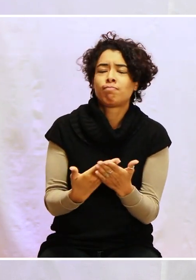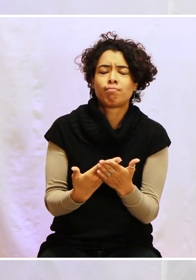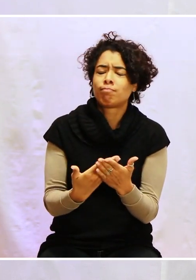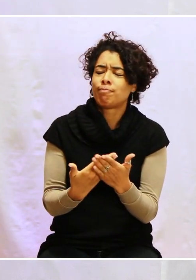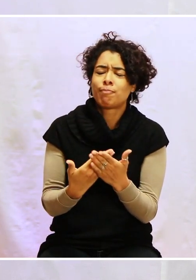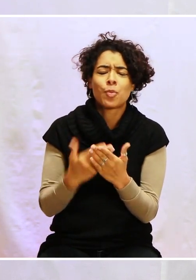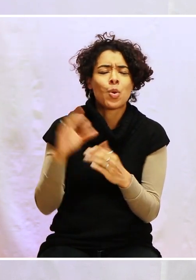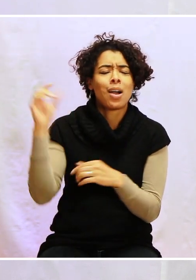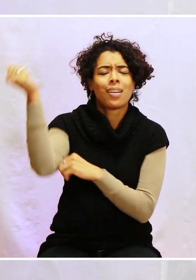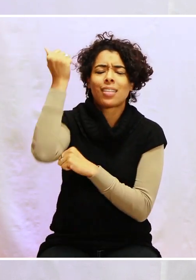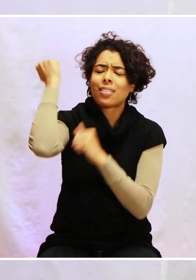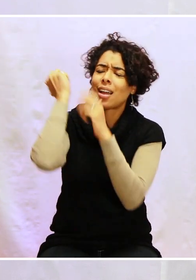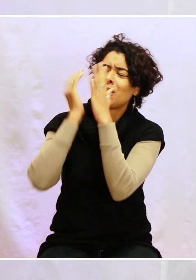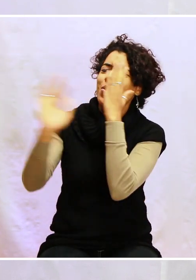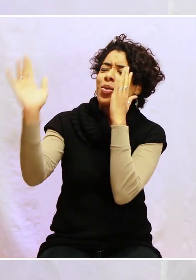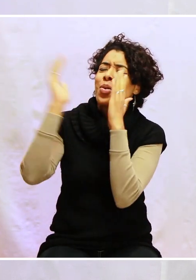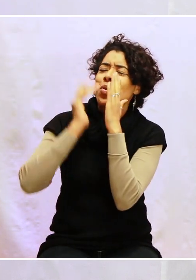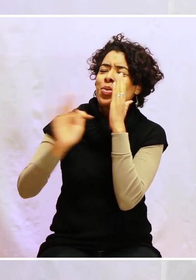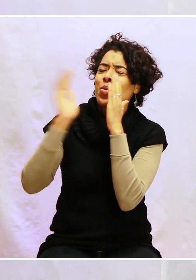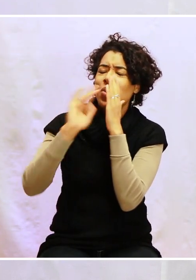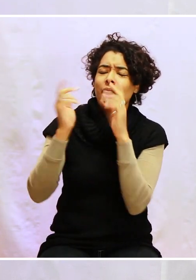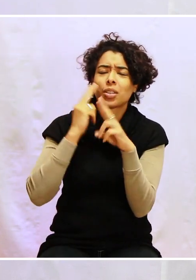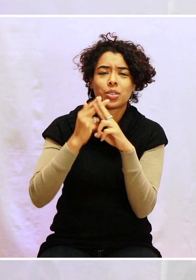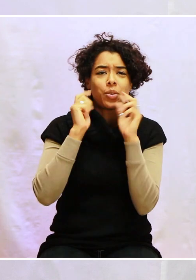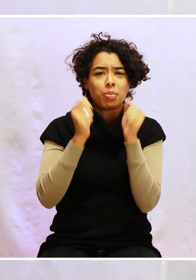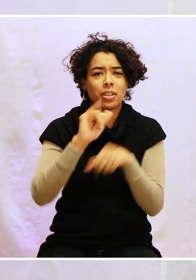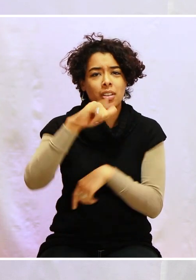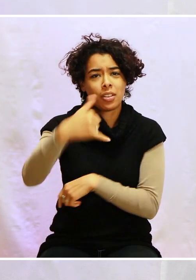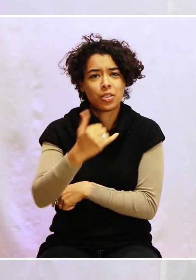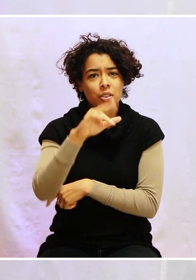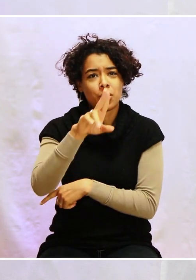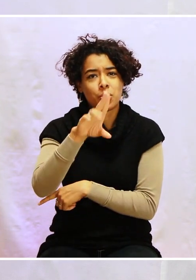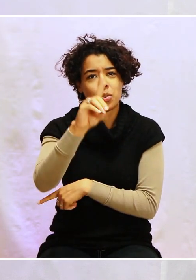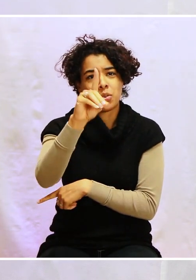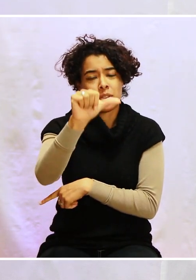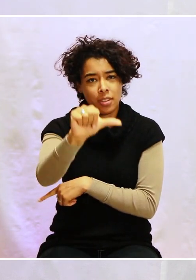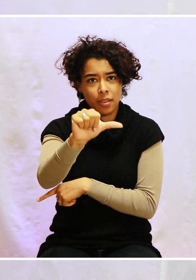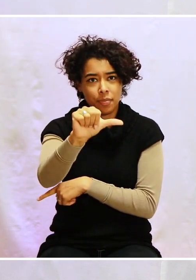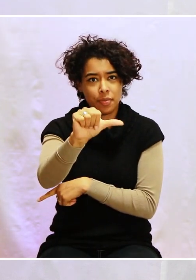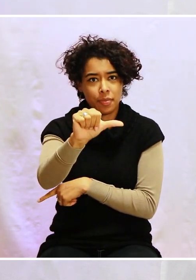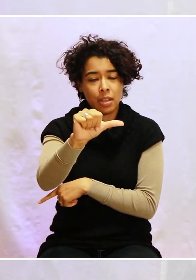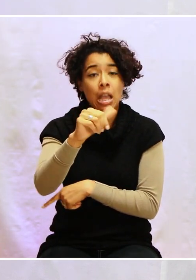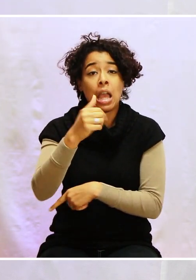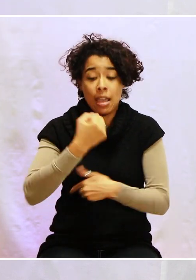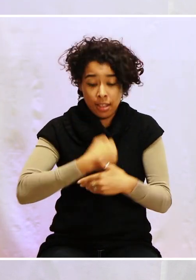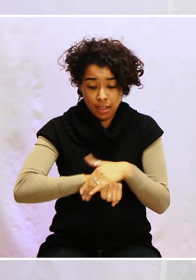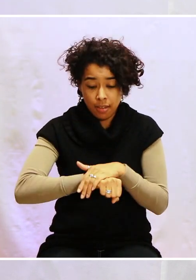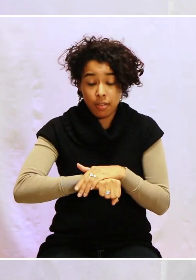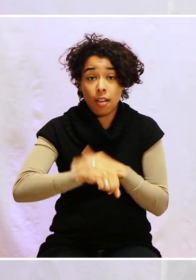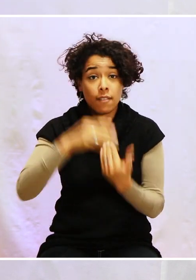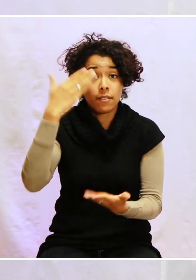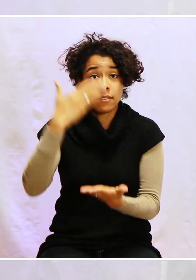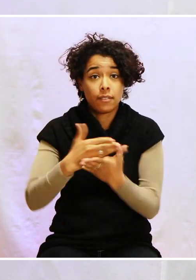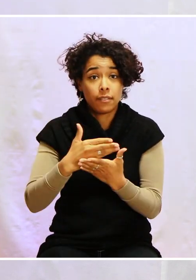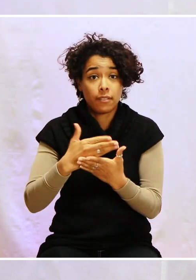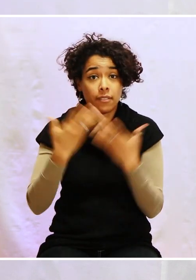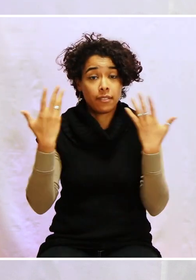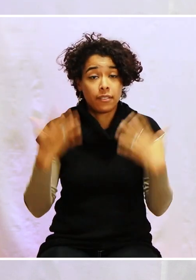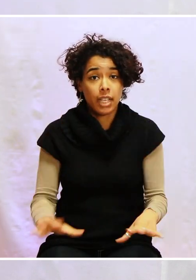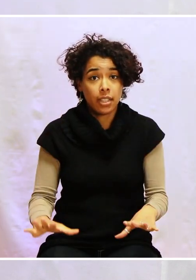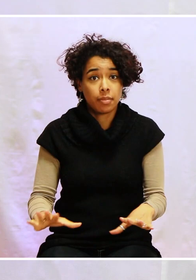louerai l'Éternel. » C'est pourquoi elle lui donna le nom de Juda. Et elle cessa d'enfanter.